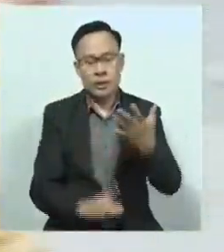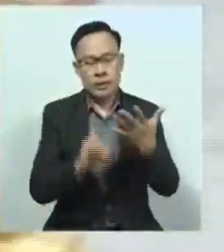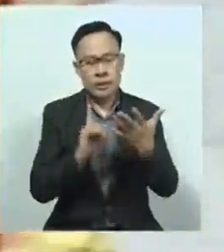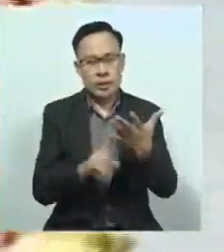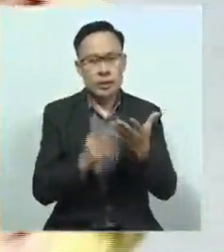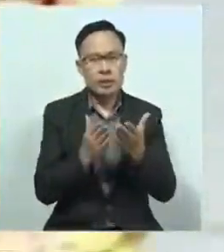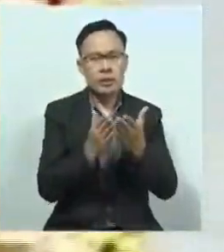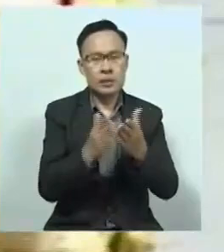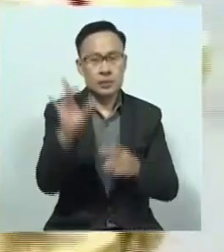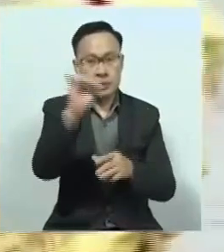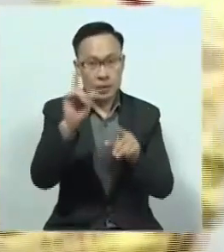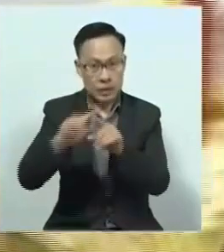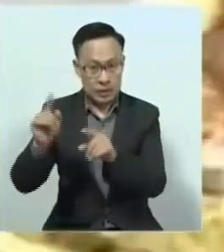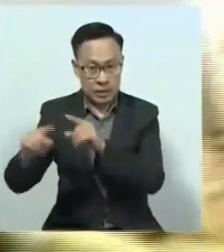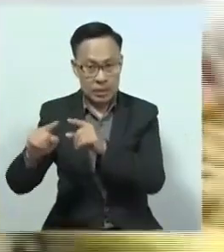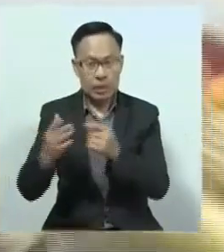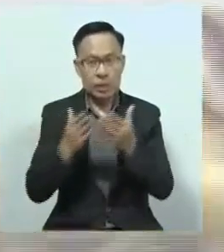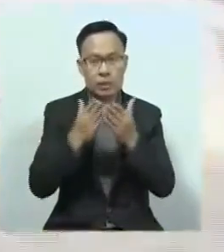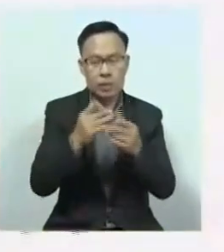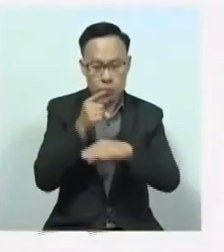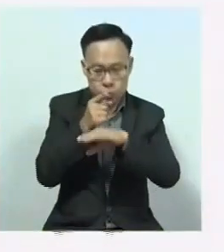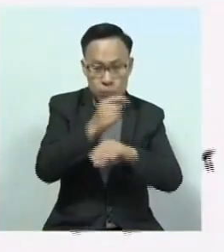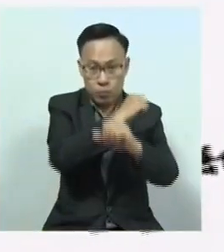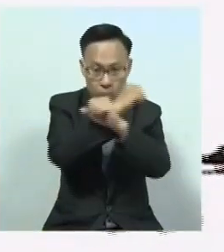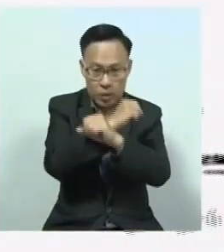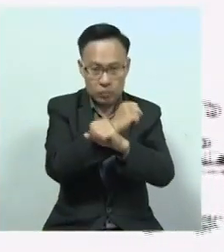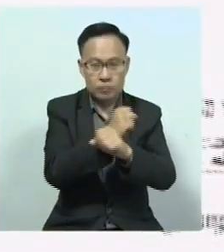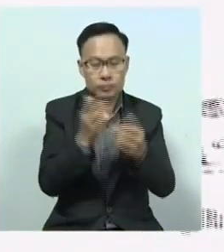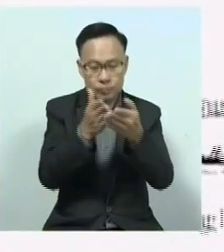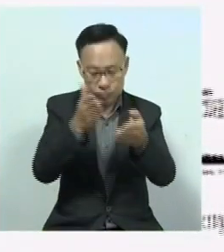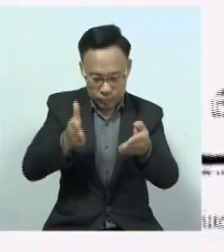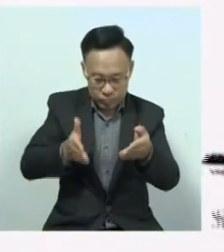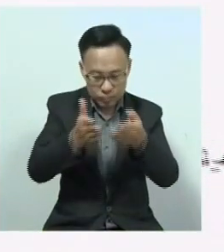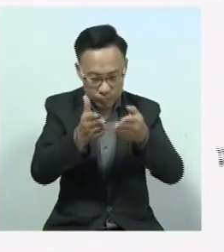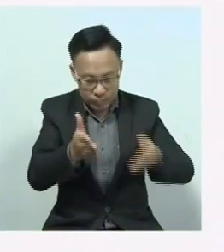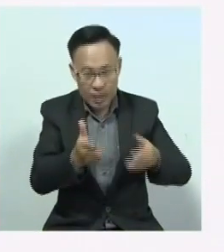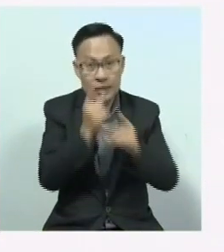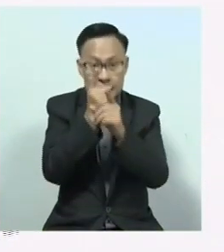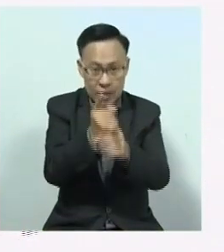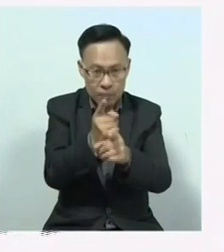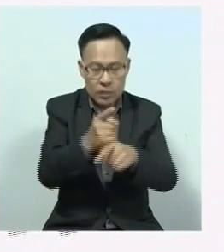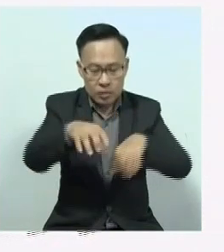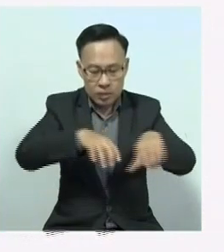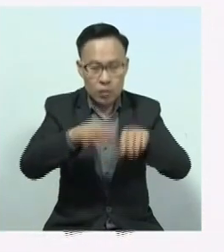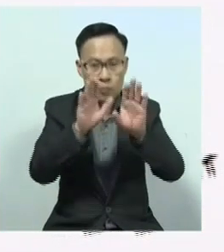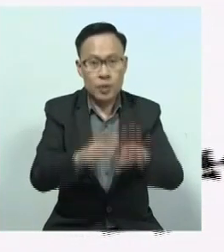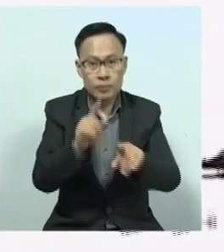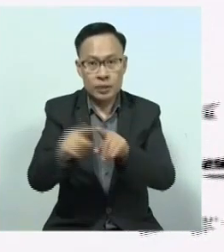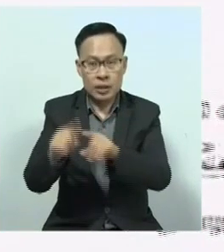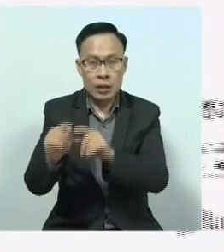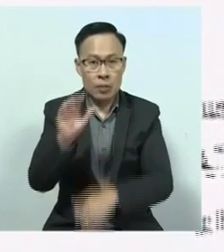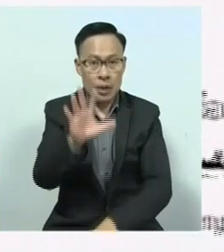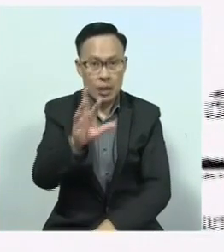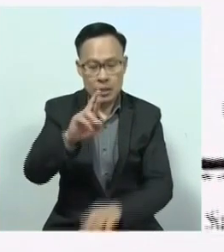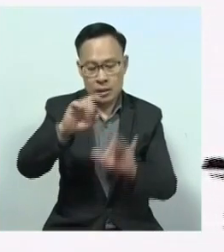นอกกองในพวกนี้เป็นเรือประคุมประกอบในการจัดขบวนเนี่ยเราจัดอยู่5ริ้ว3สายส